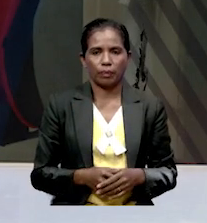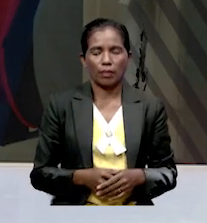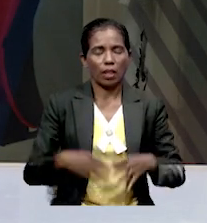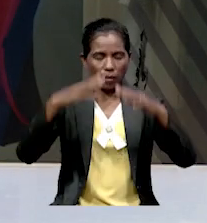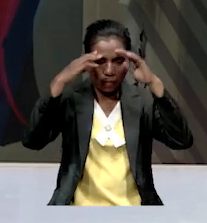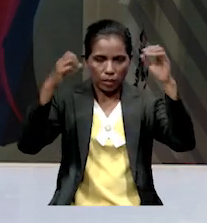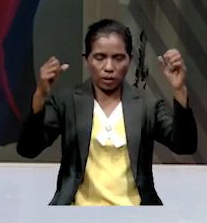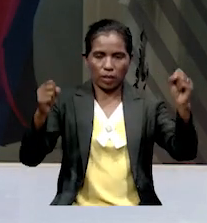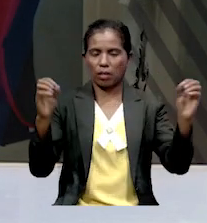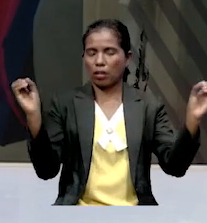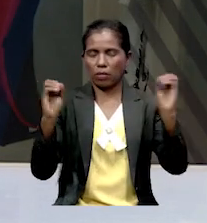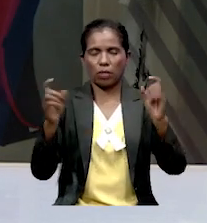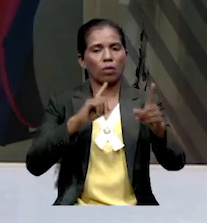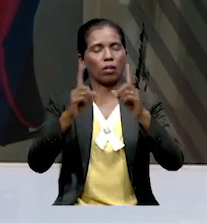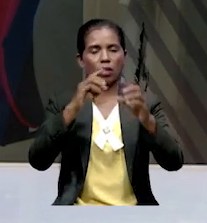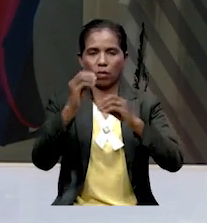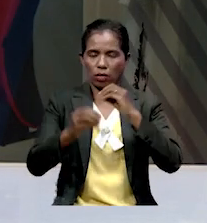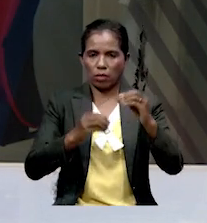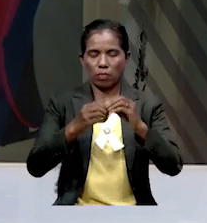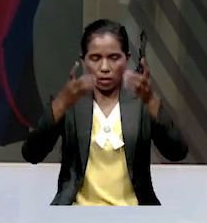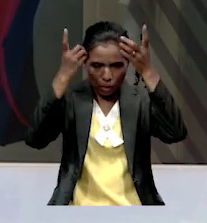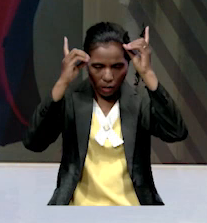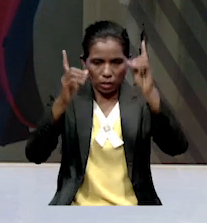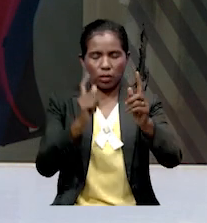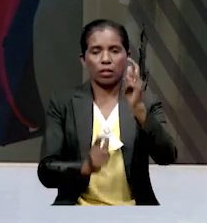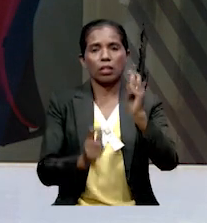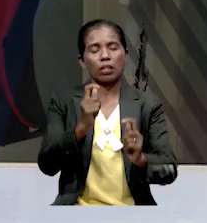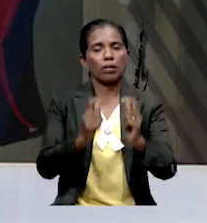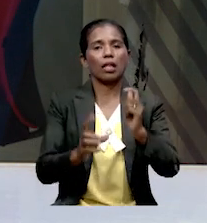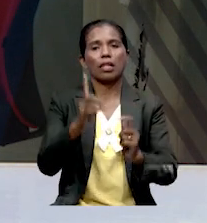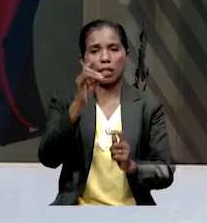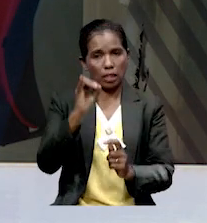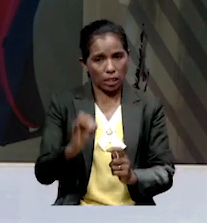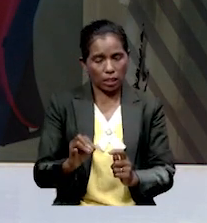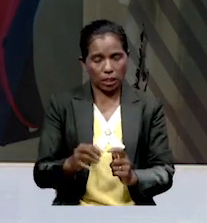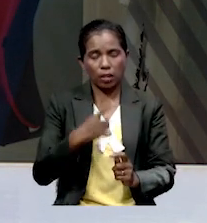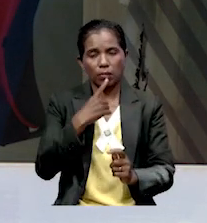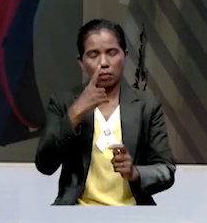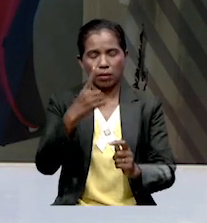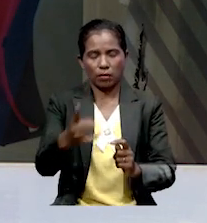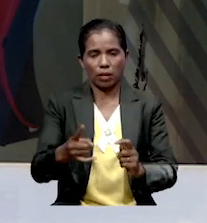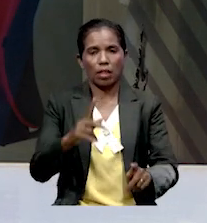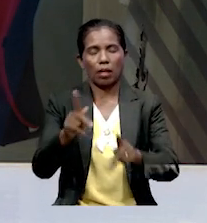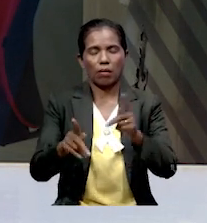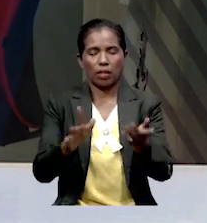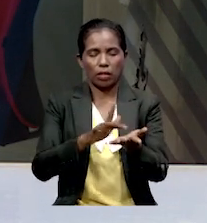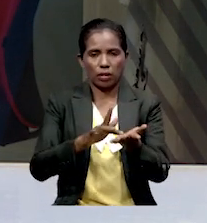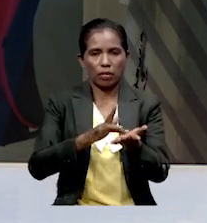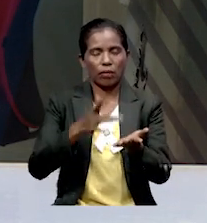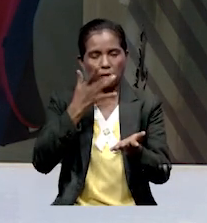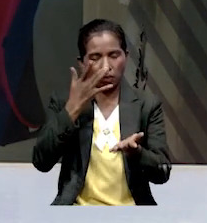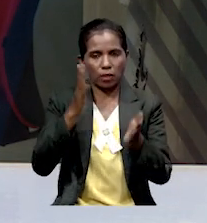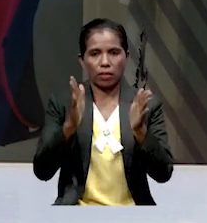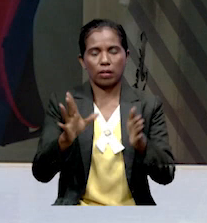Presidente Republika lakohi fo komentari kona ba desizam Tribunal Distrital di Liniang bar guidu droga nainsia.